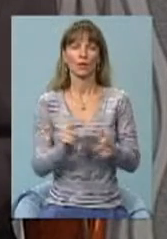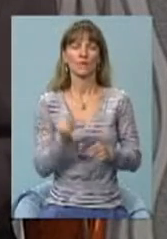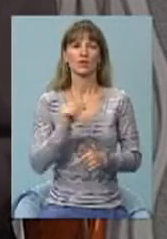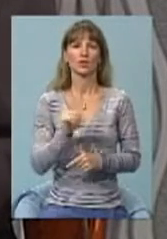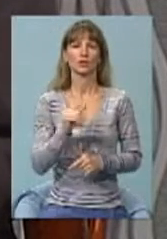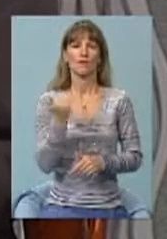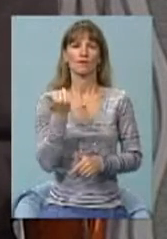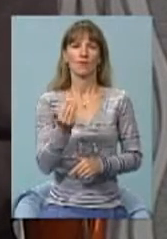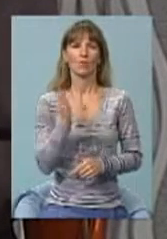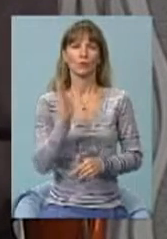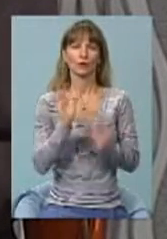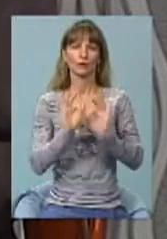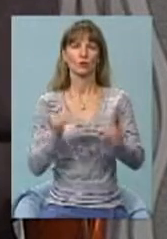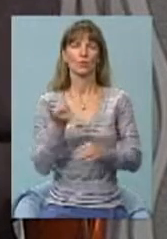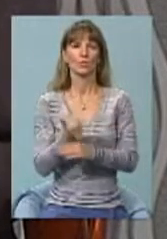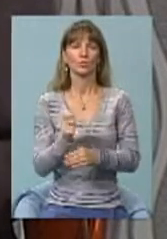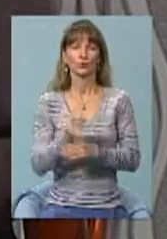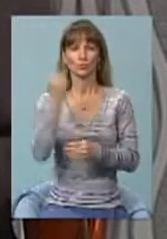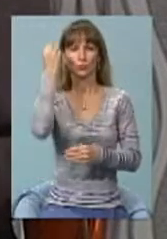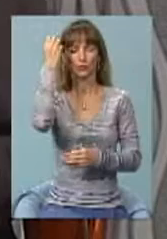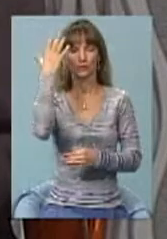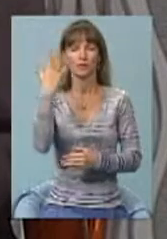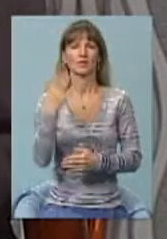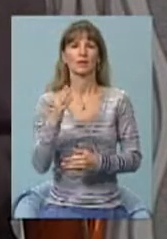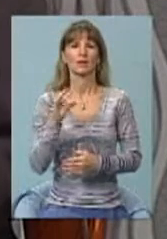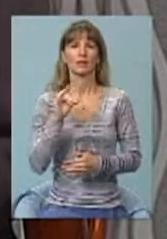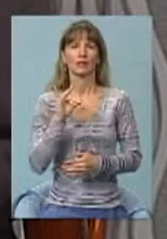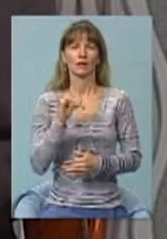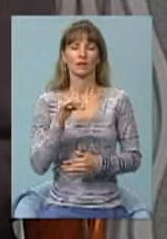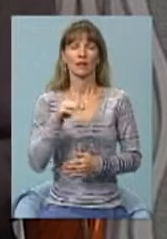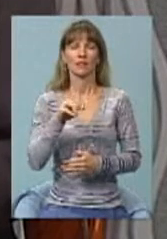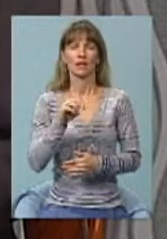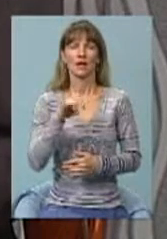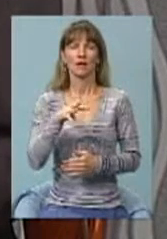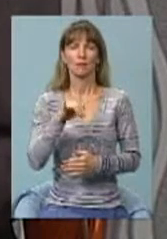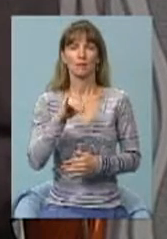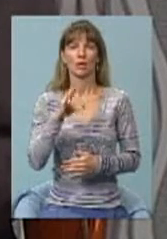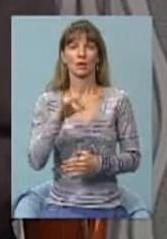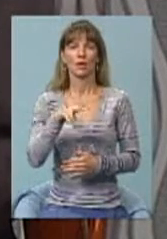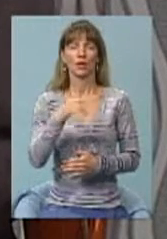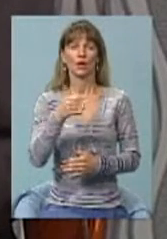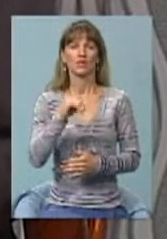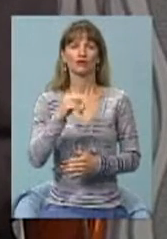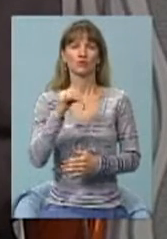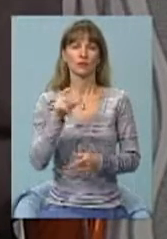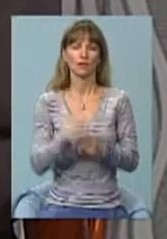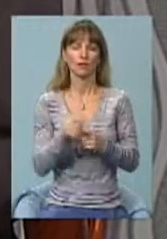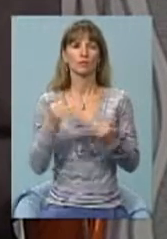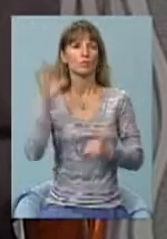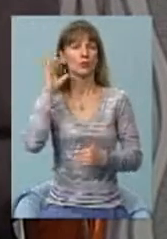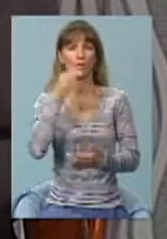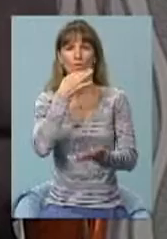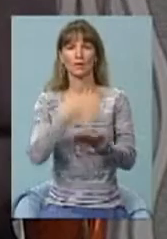будуть розповідати дуже такі розумні, ну і, власне, термінологічні слова. Ну, а зараз давайте послухаємо відповіді